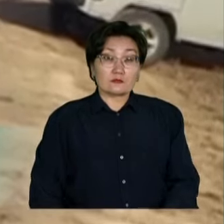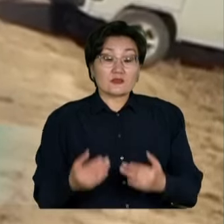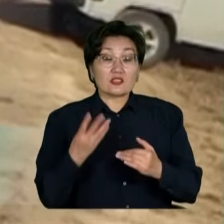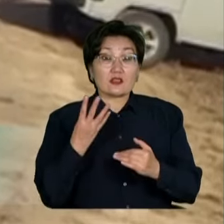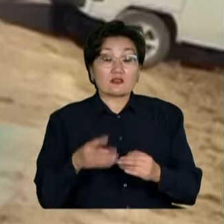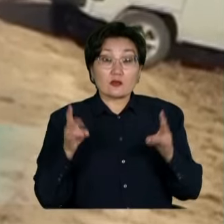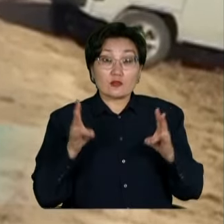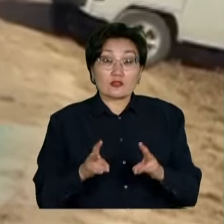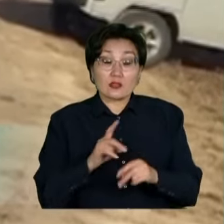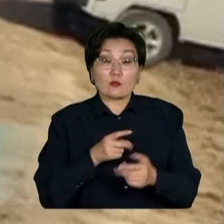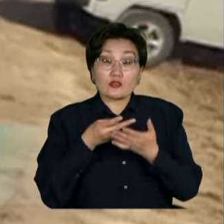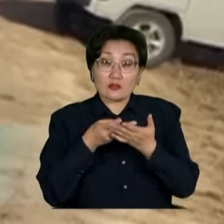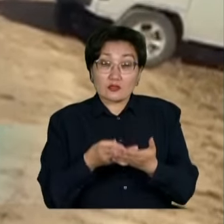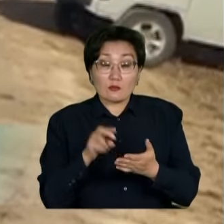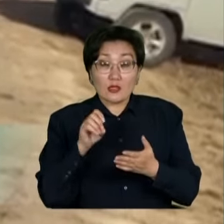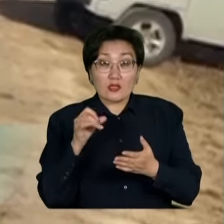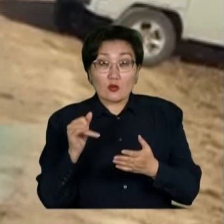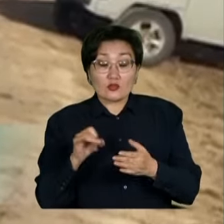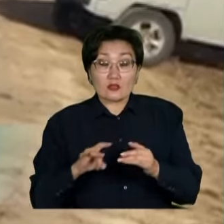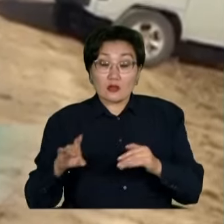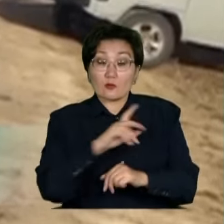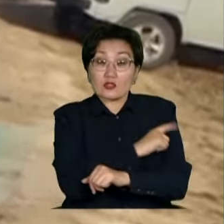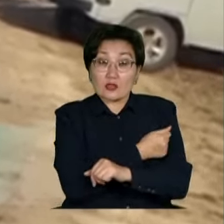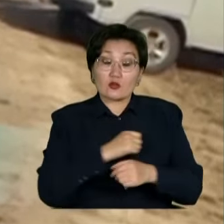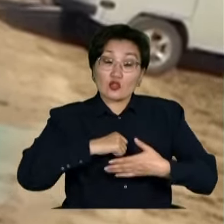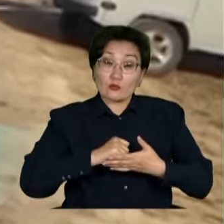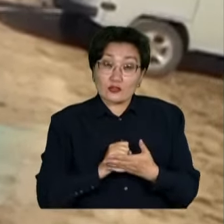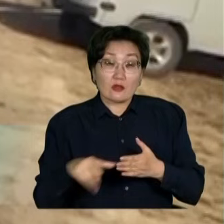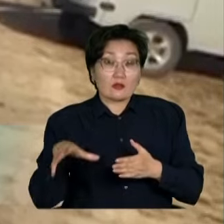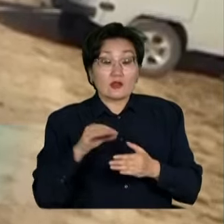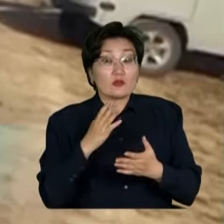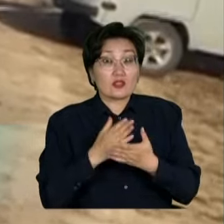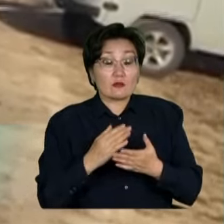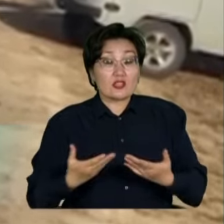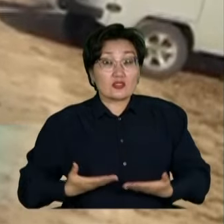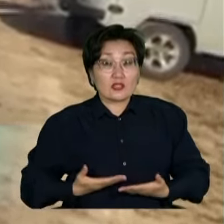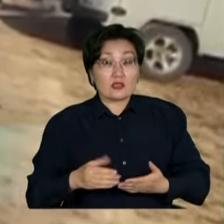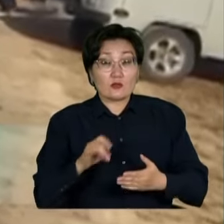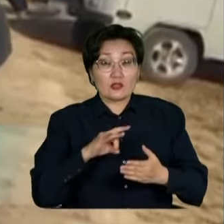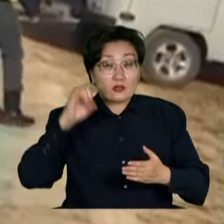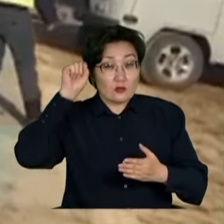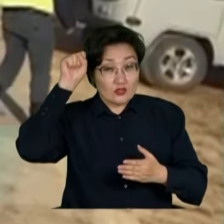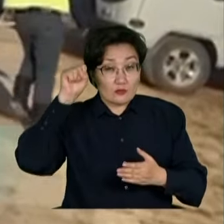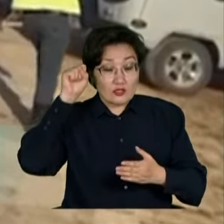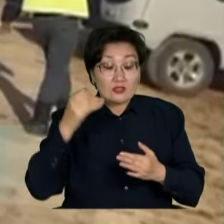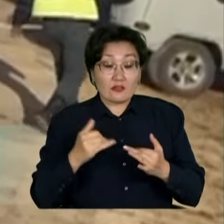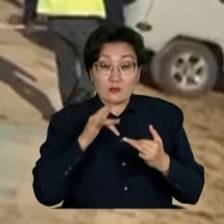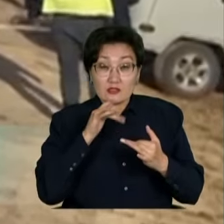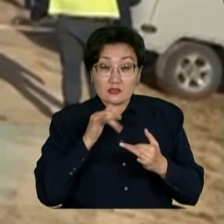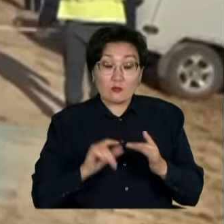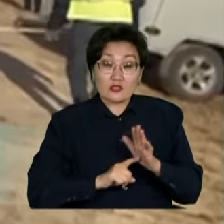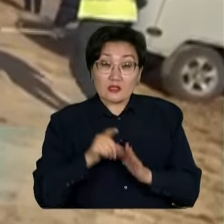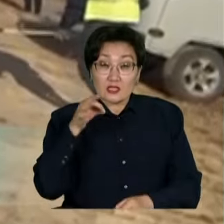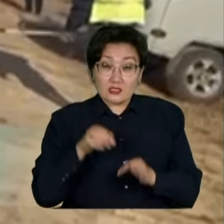Четверо пострадавших доставлены в Бейнеускую районную больницу. Установлено, что все являются гражданами Республики Узбекистан. В настоящее время